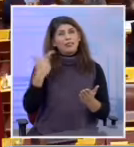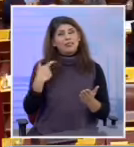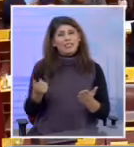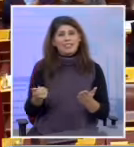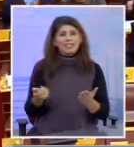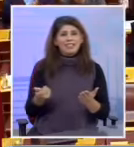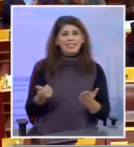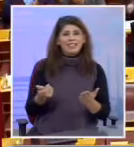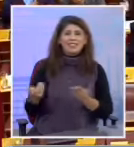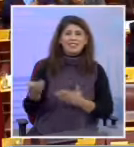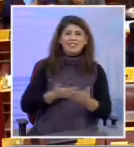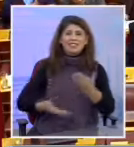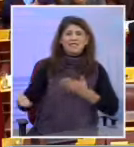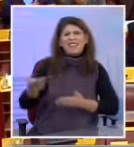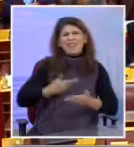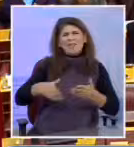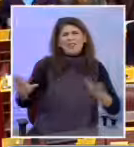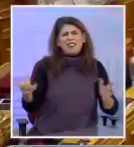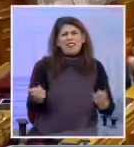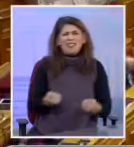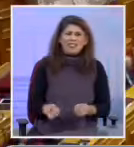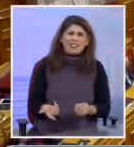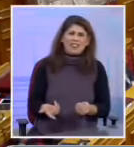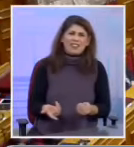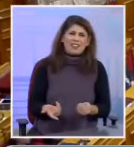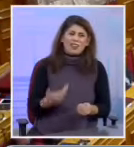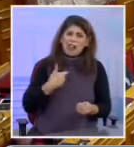Στα ανταποδίδω τα περίησης, κυρία Μπακογιάννη.